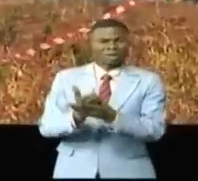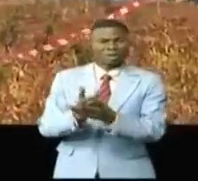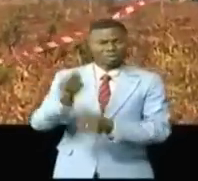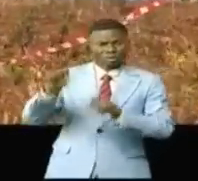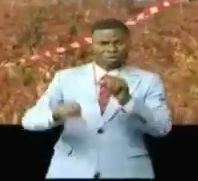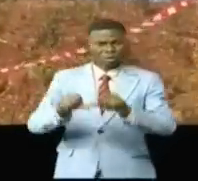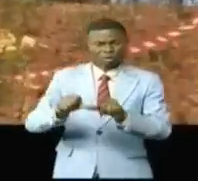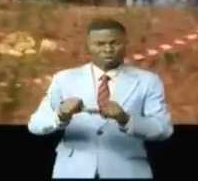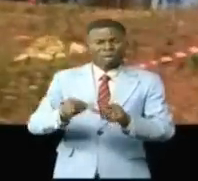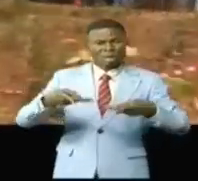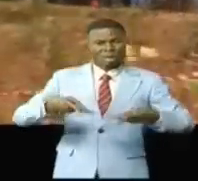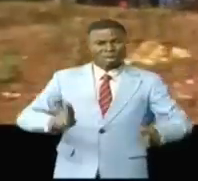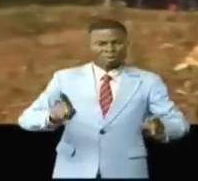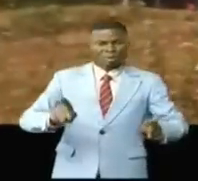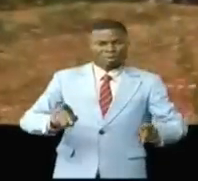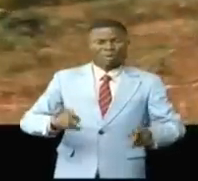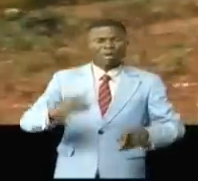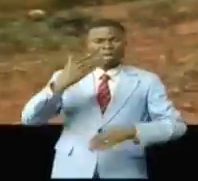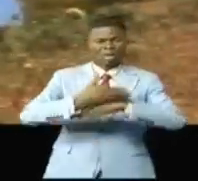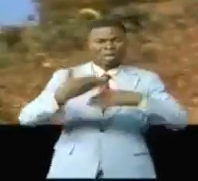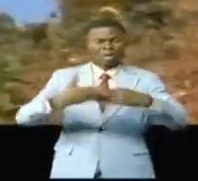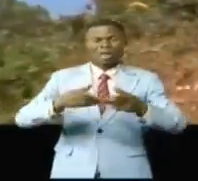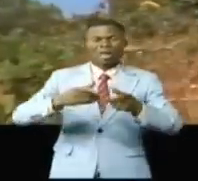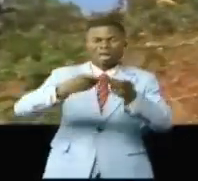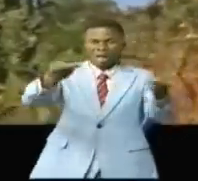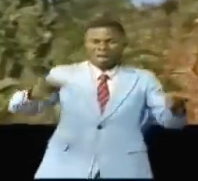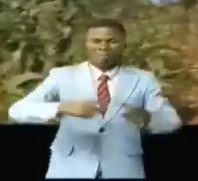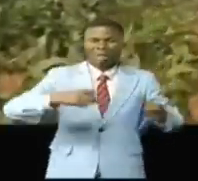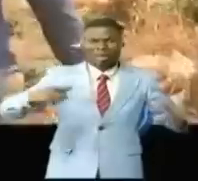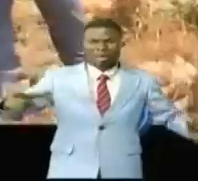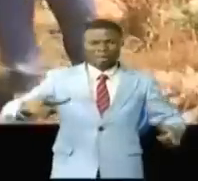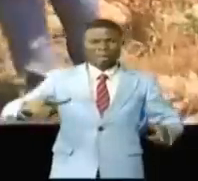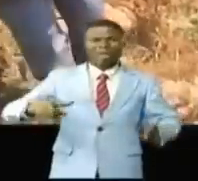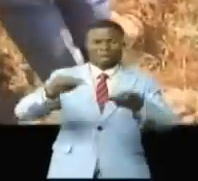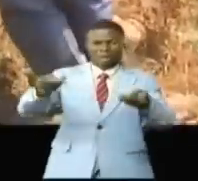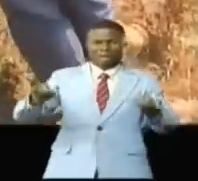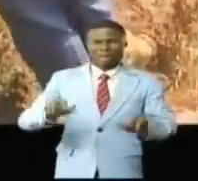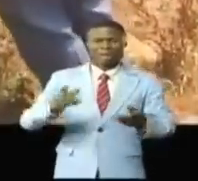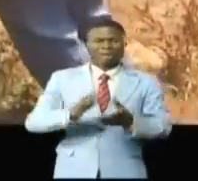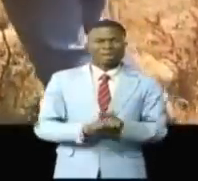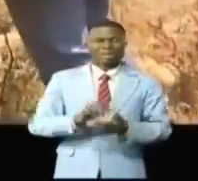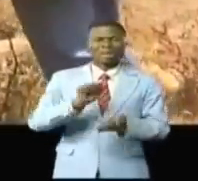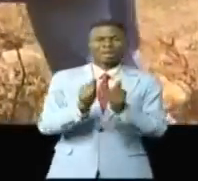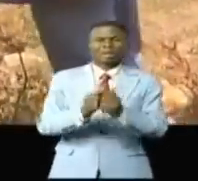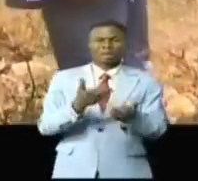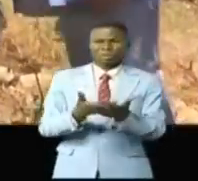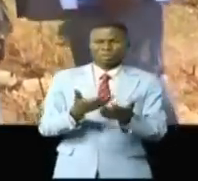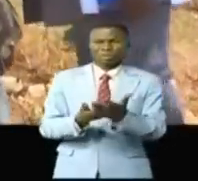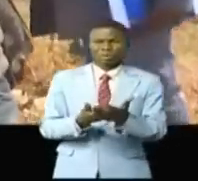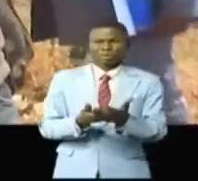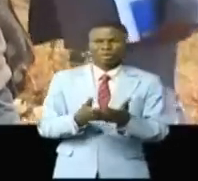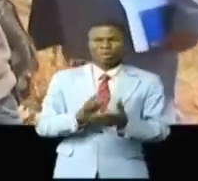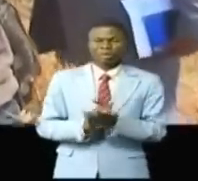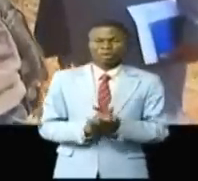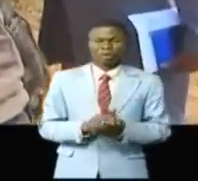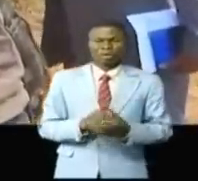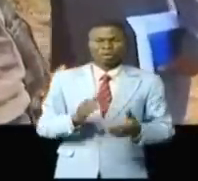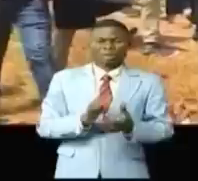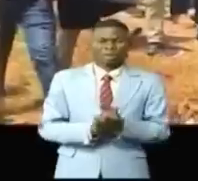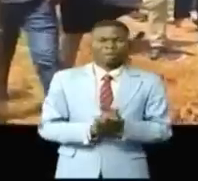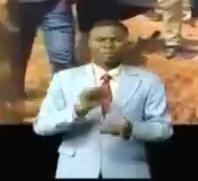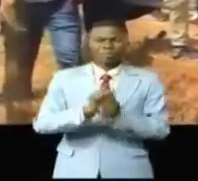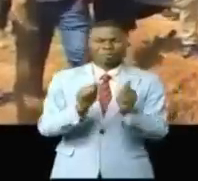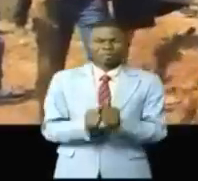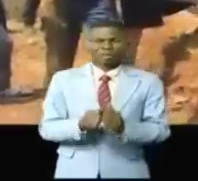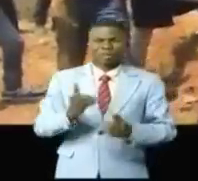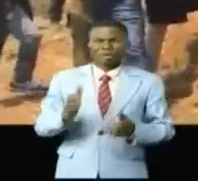le luxe de s'approprier une grande partie de cette concession à la grande surprise de l'assistance. Un jeu qui met en danger